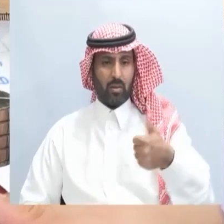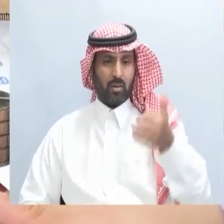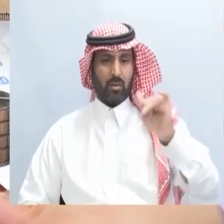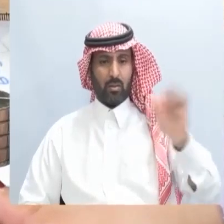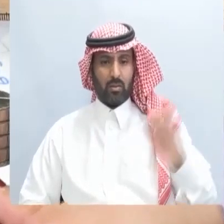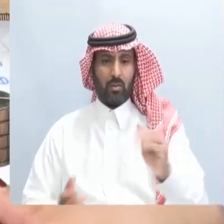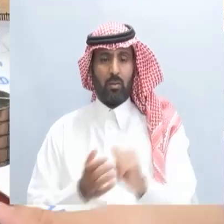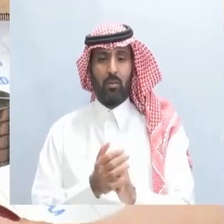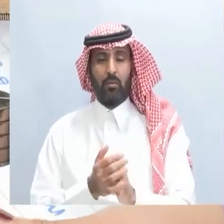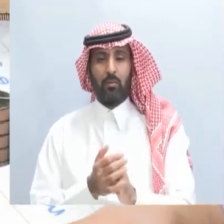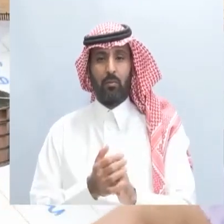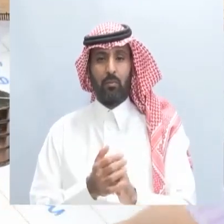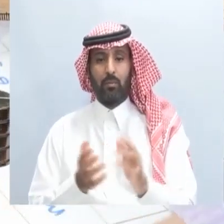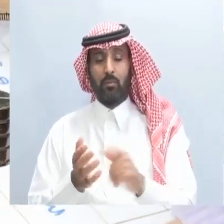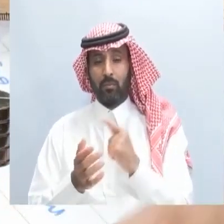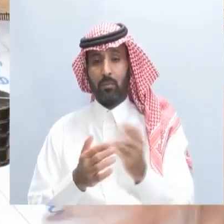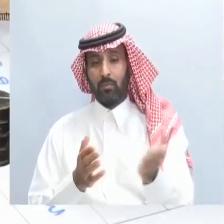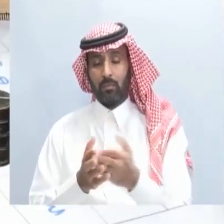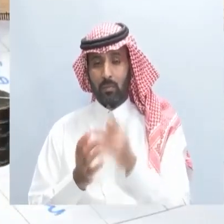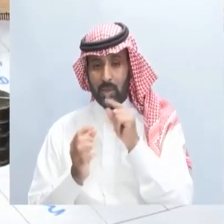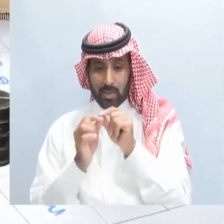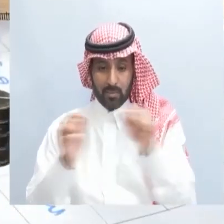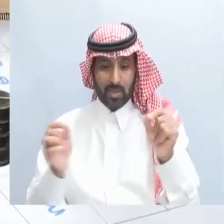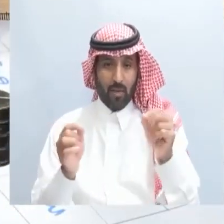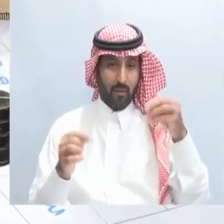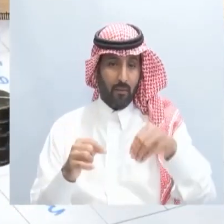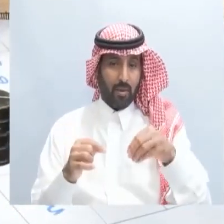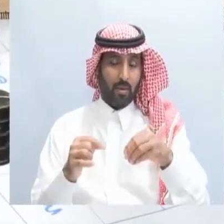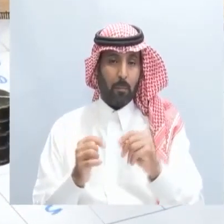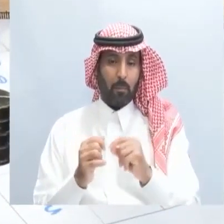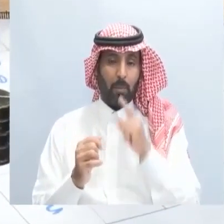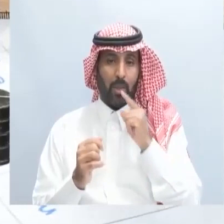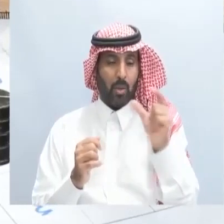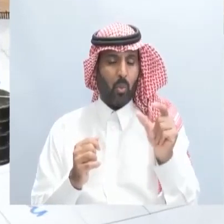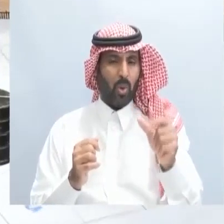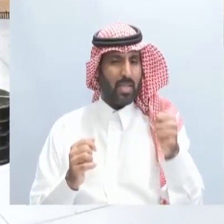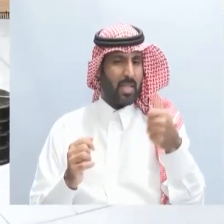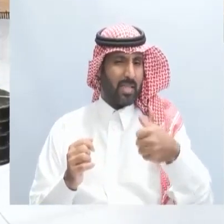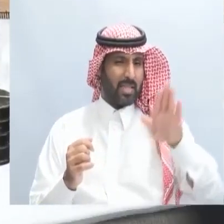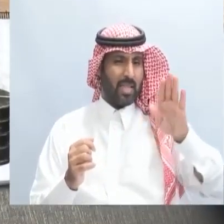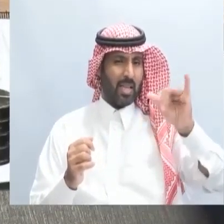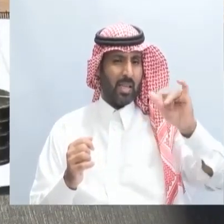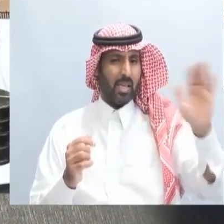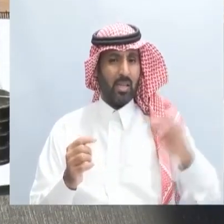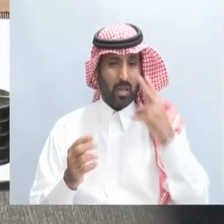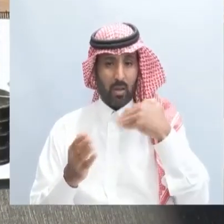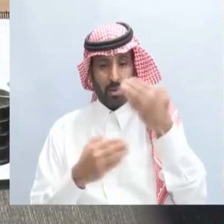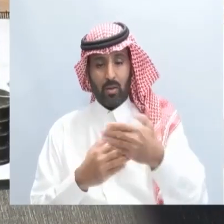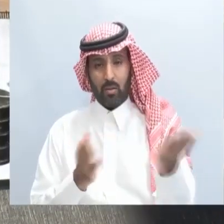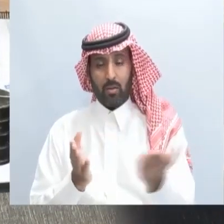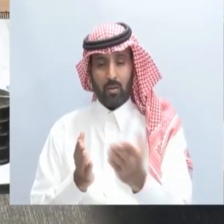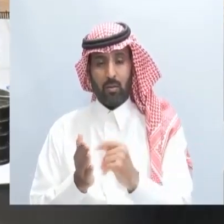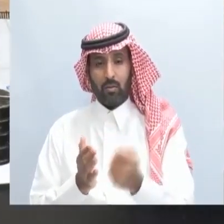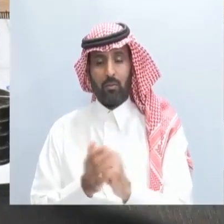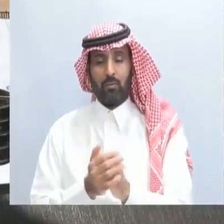موجوده لدينا بالغرام و المسافات الموجوده هنا بوحده السانتي سنراها معا الان